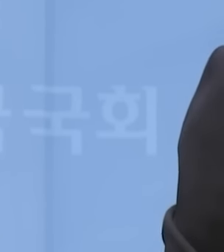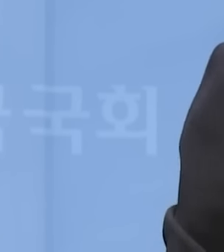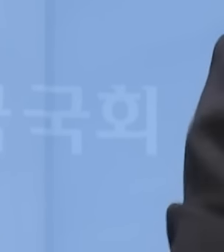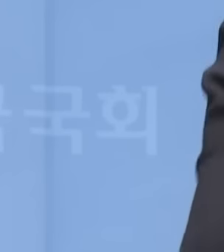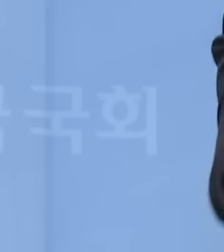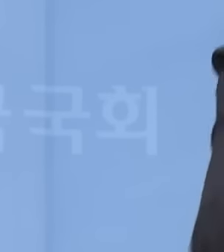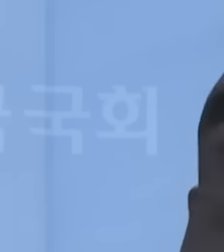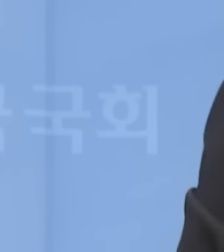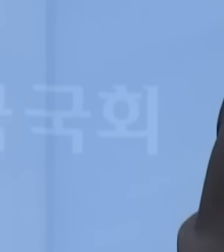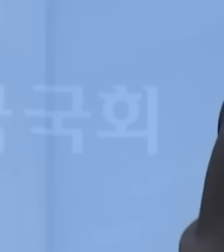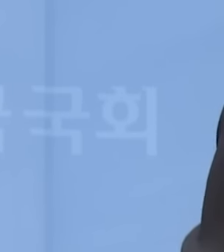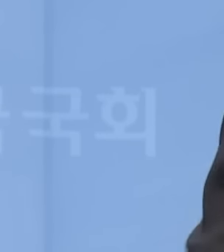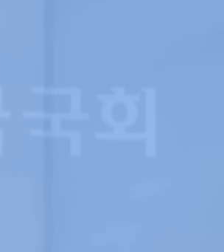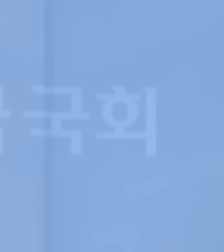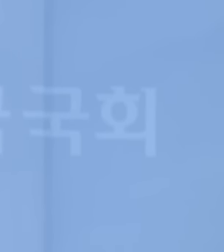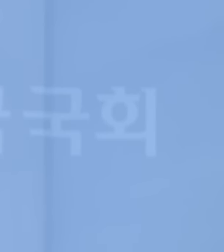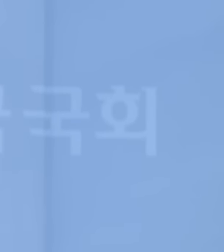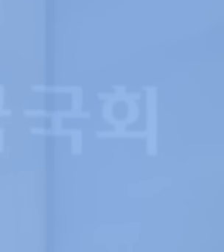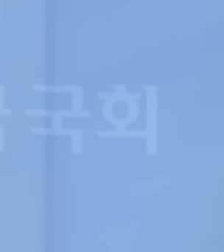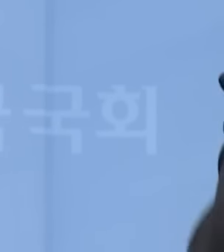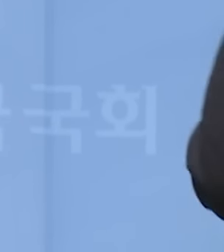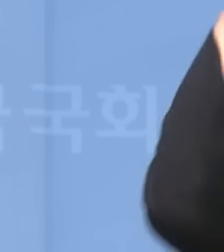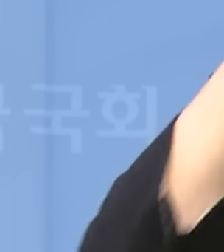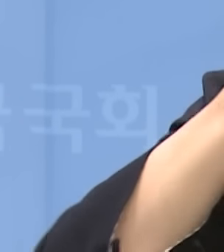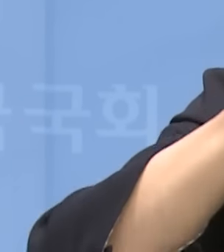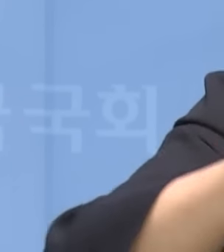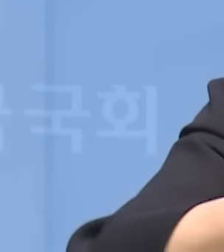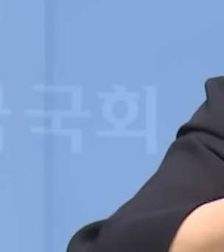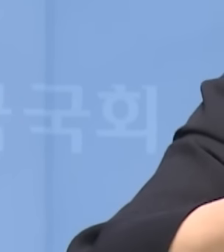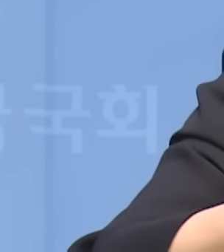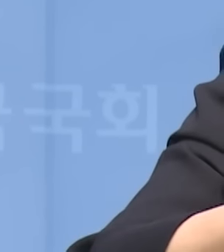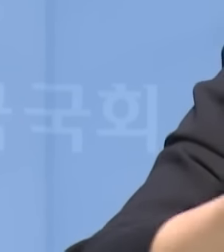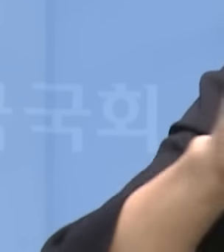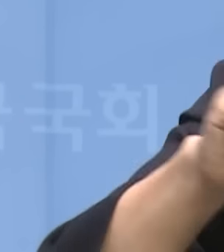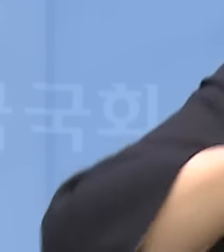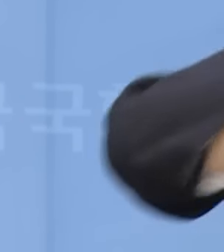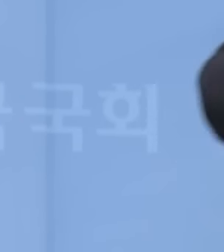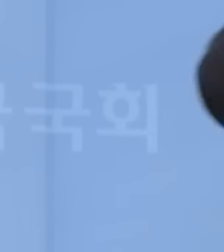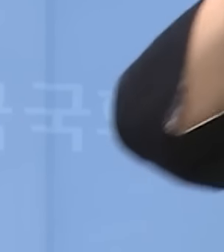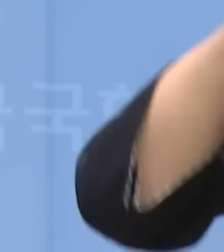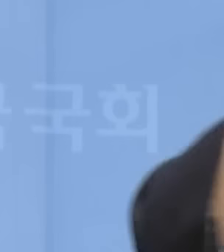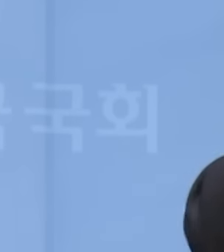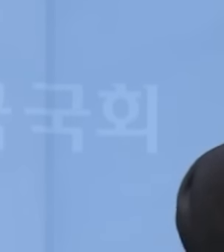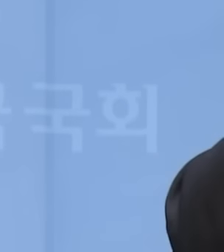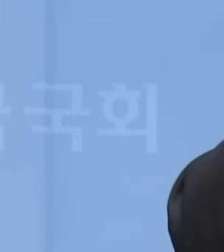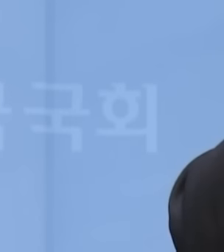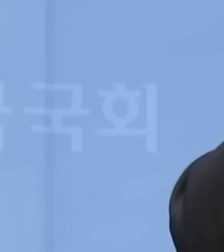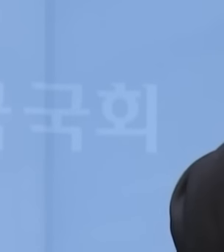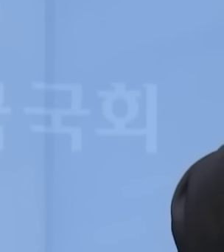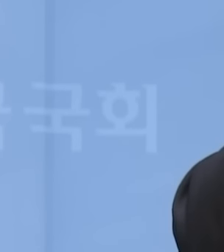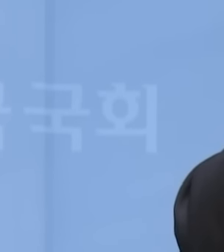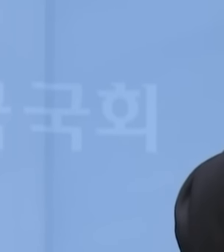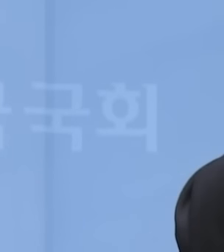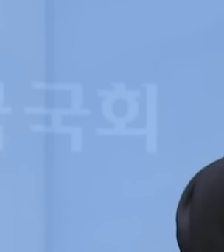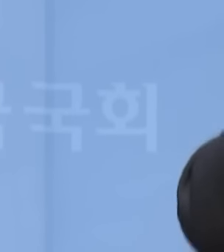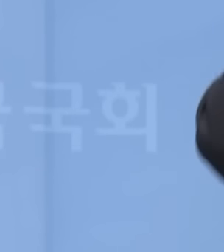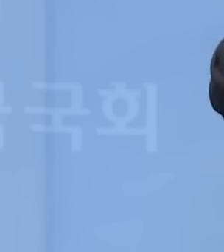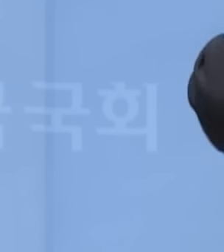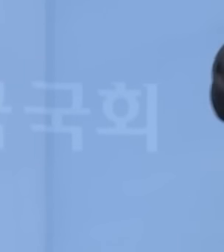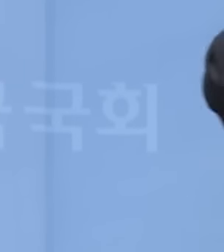윤석열 대통령이 현재 대한민국과 국민이 처한 상황을 얼마나